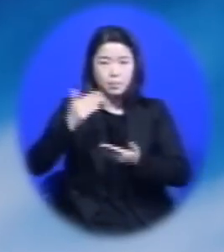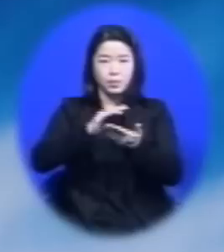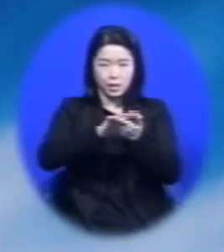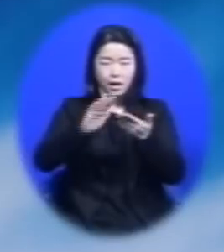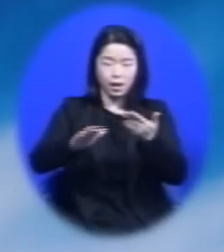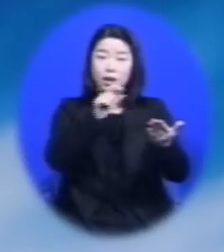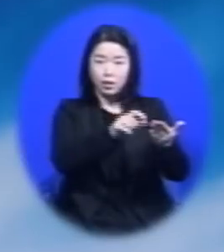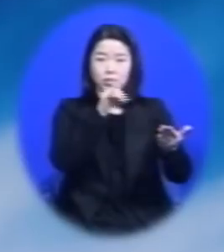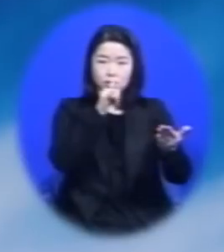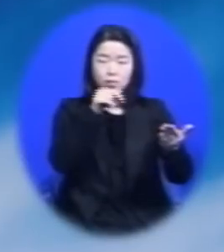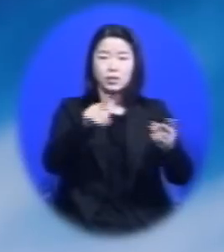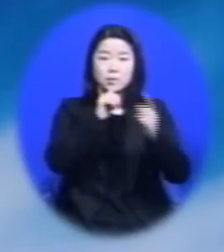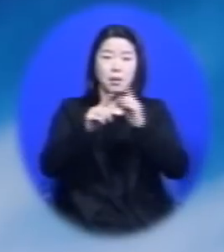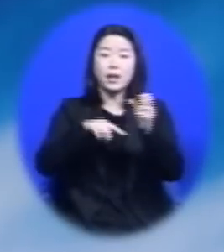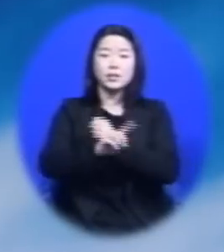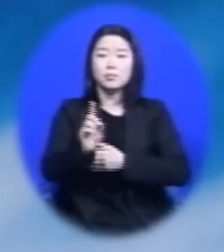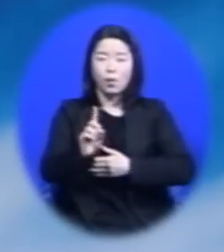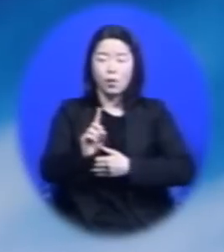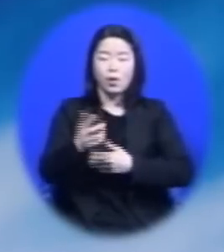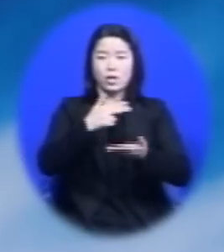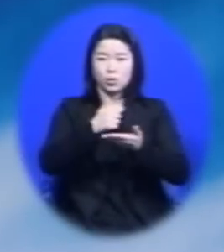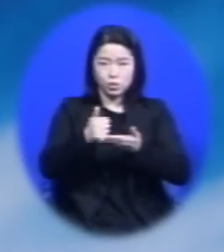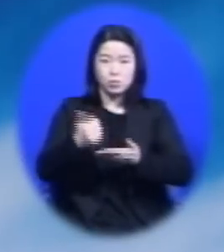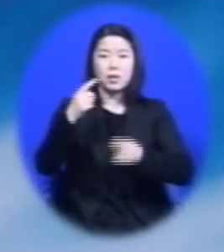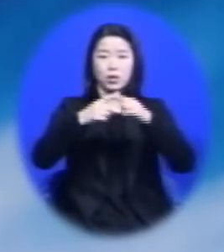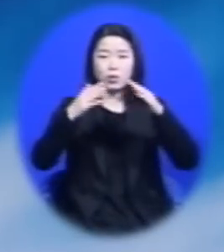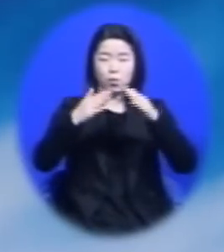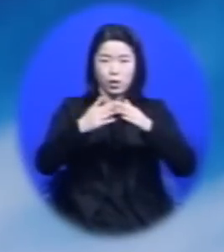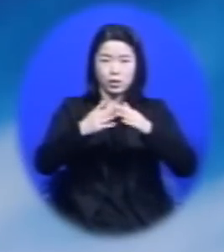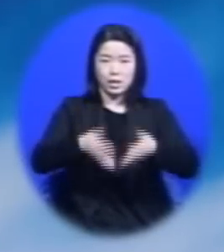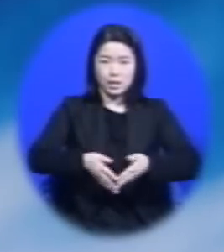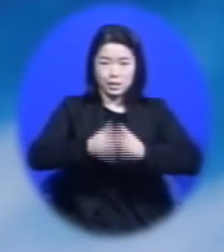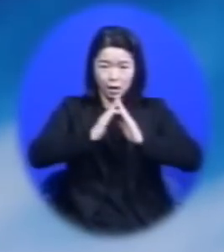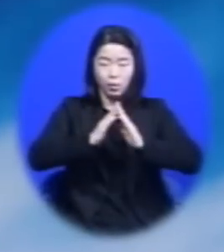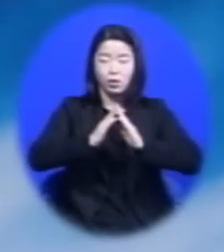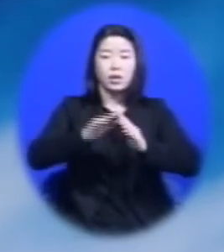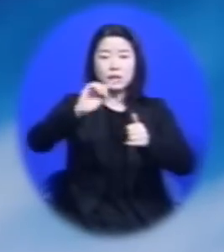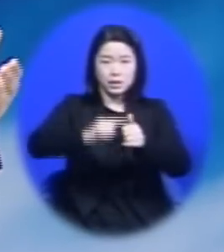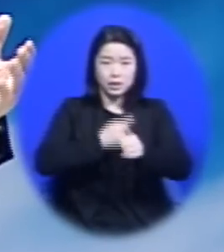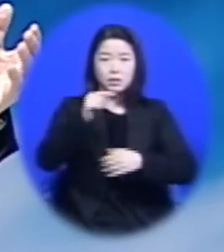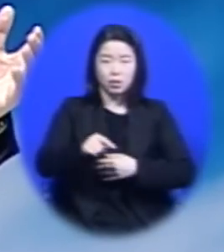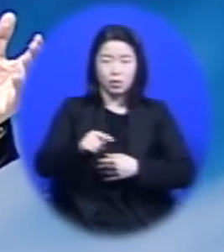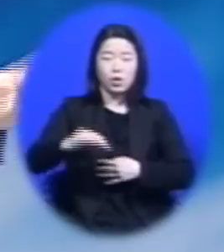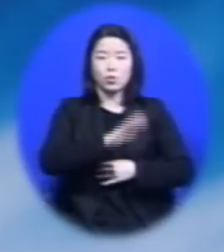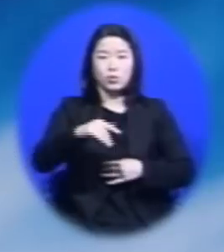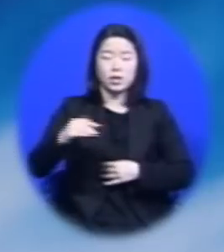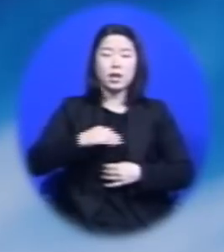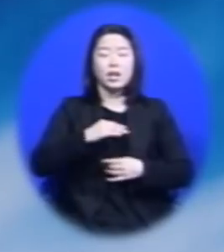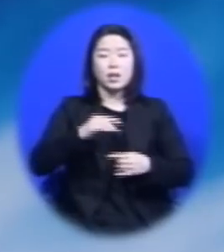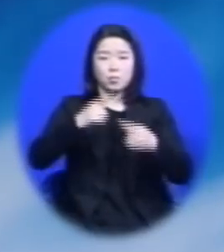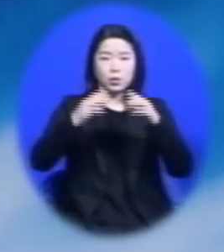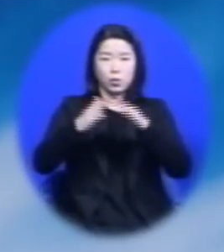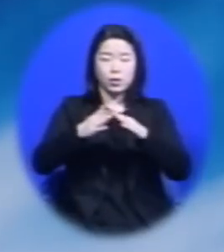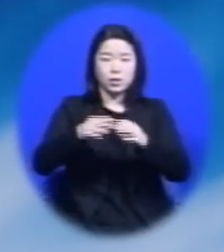말씀했습니다 그 말은 주님의 교회는 세워지는 거지 우리가 교회를 세우는게